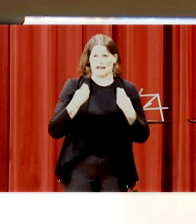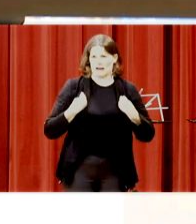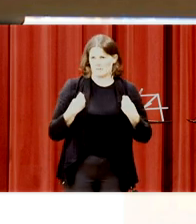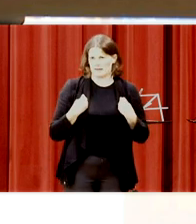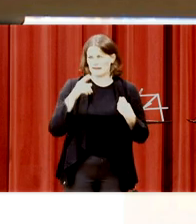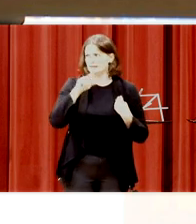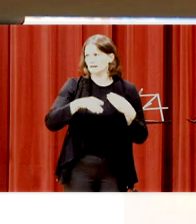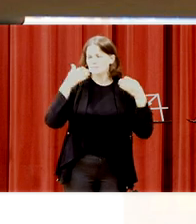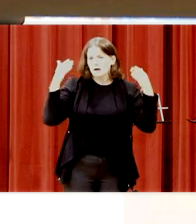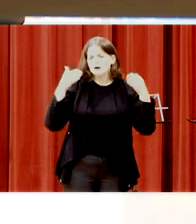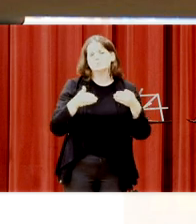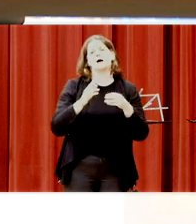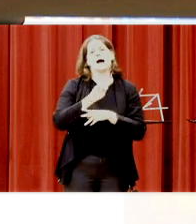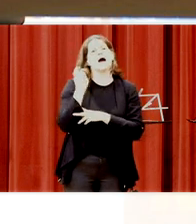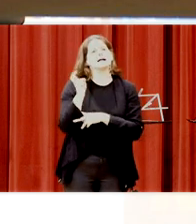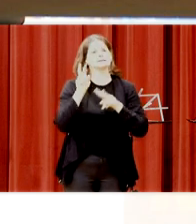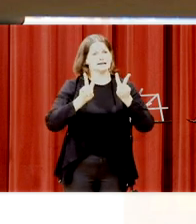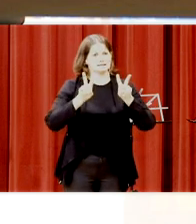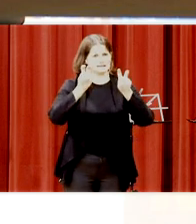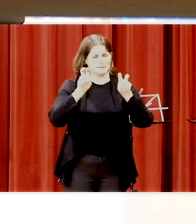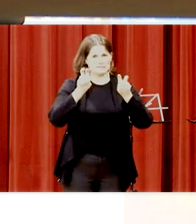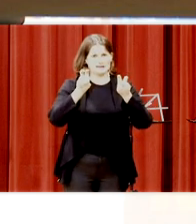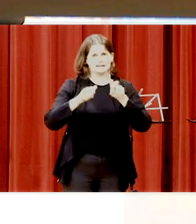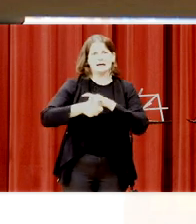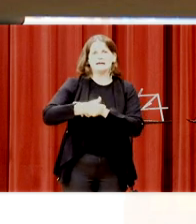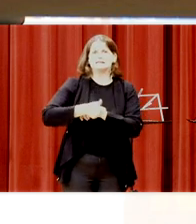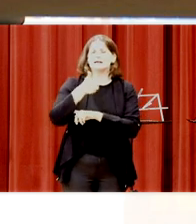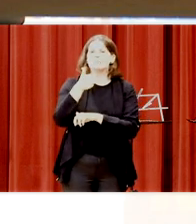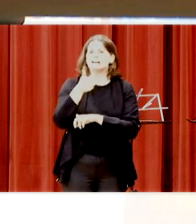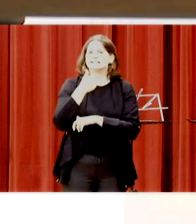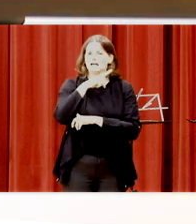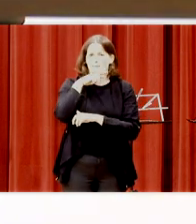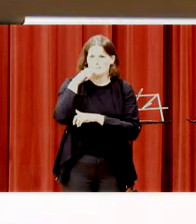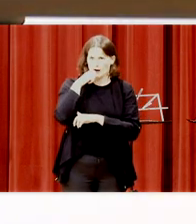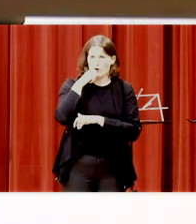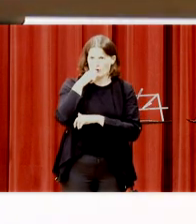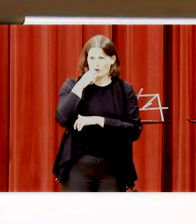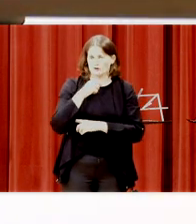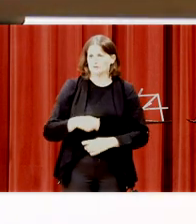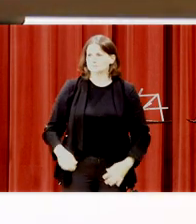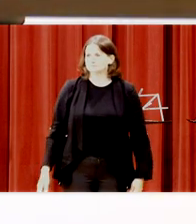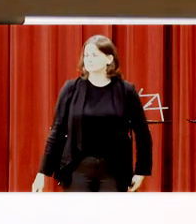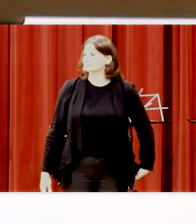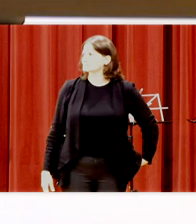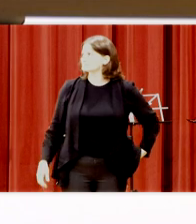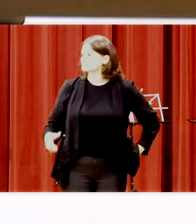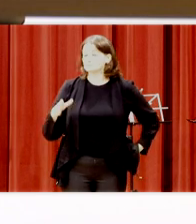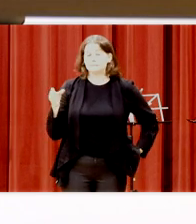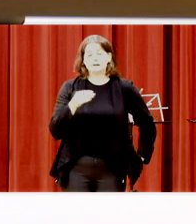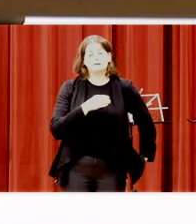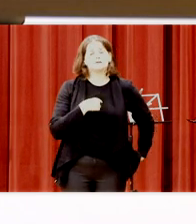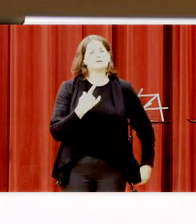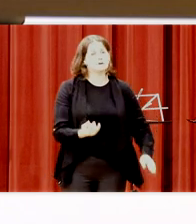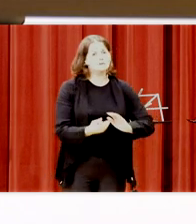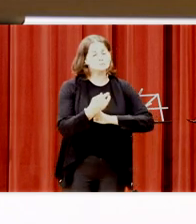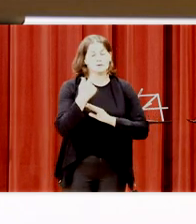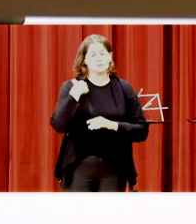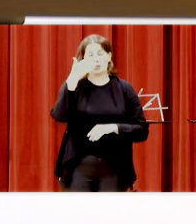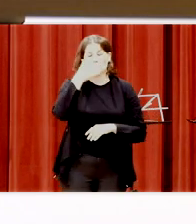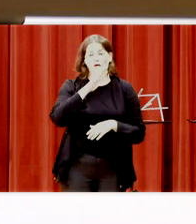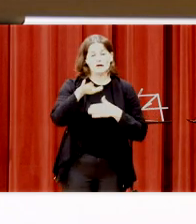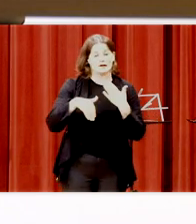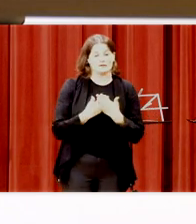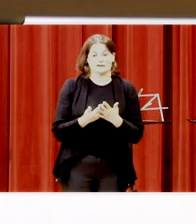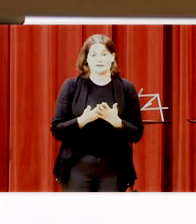tot això passa i no ens adonem fins que arriba la IA generativa. Fins que arriba ChatGPT al novembre